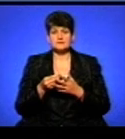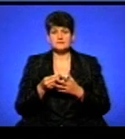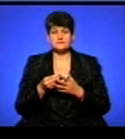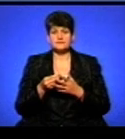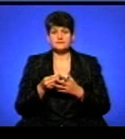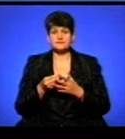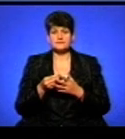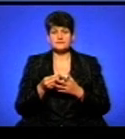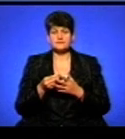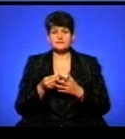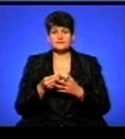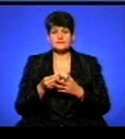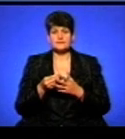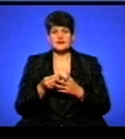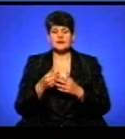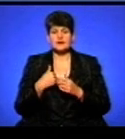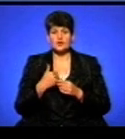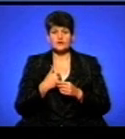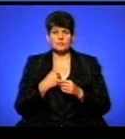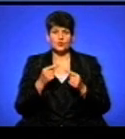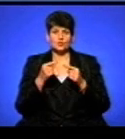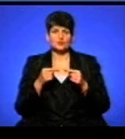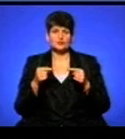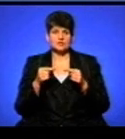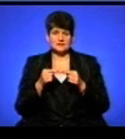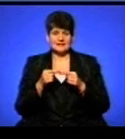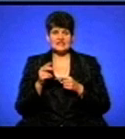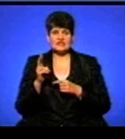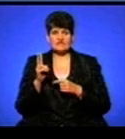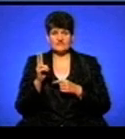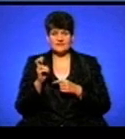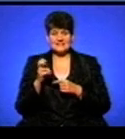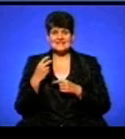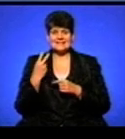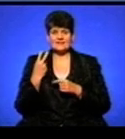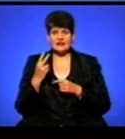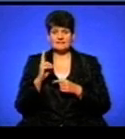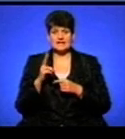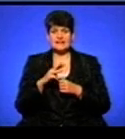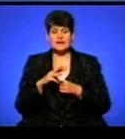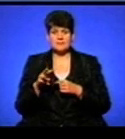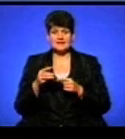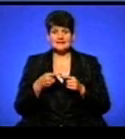Як ми маємо зробити? Зрозуміло запитання. Я хотів би уточнювати запитання. 202